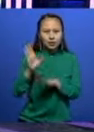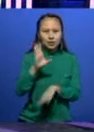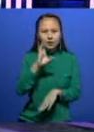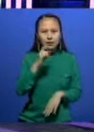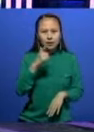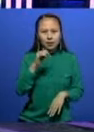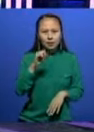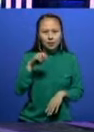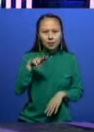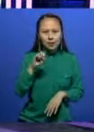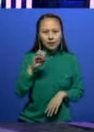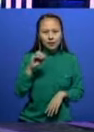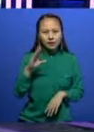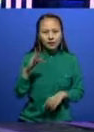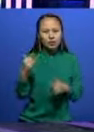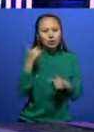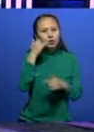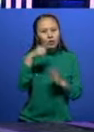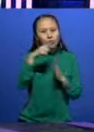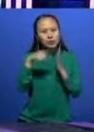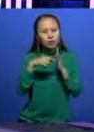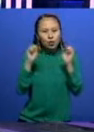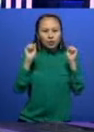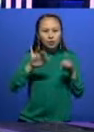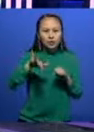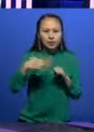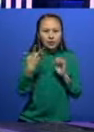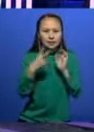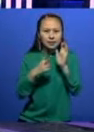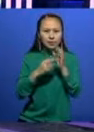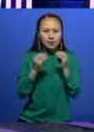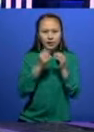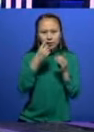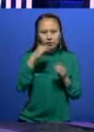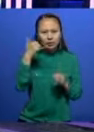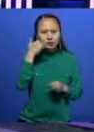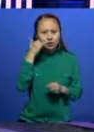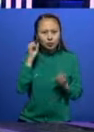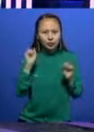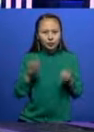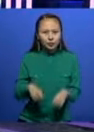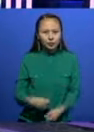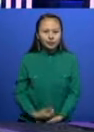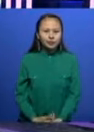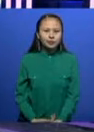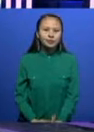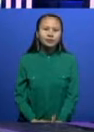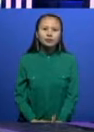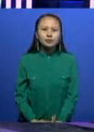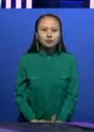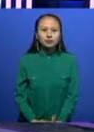төрағасының орынбасары Сағат Аппаев. Қояр сауалдарыңыз болса, Астанадағы 55-37-10 байланыс телефонына